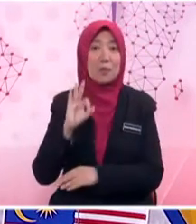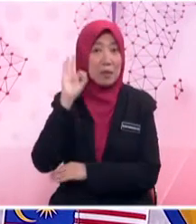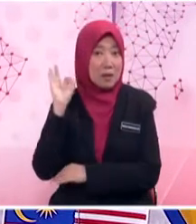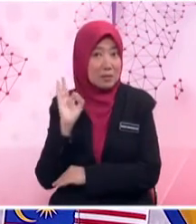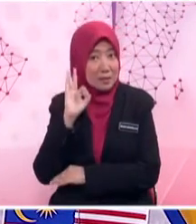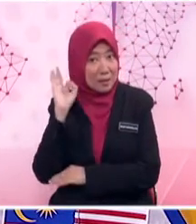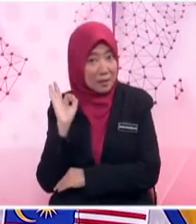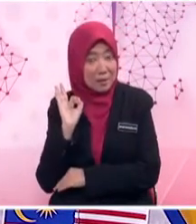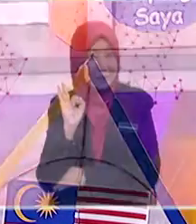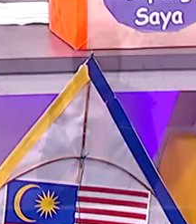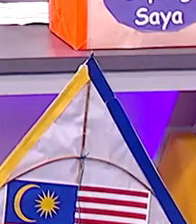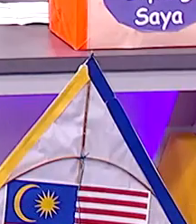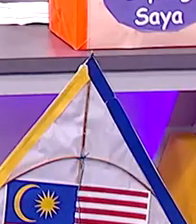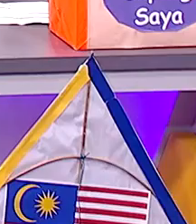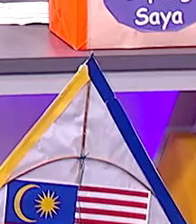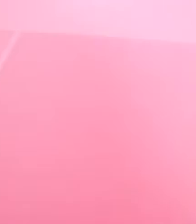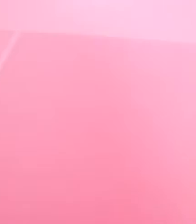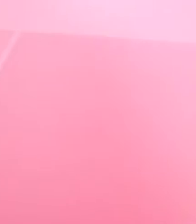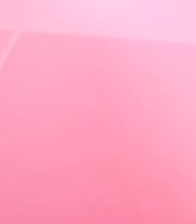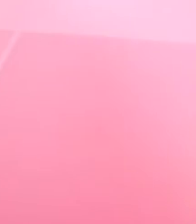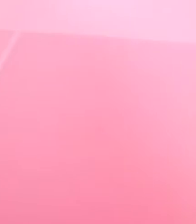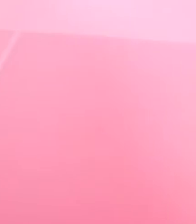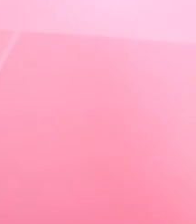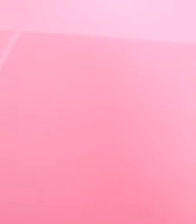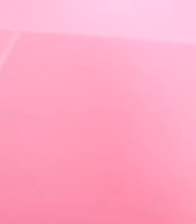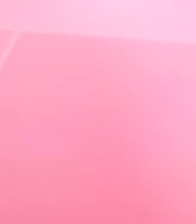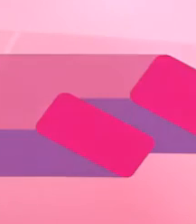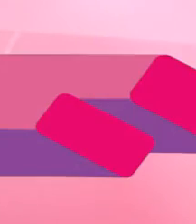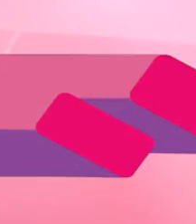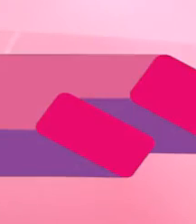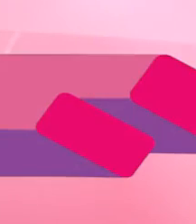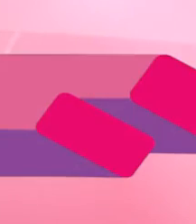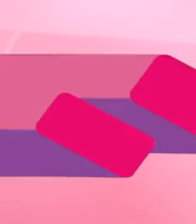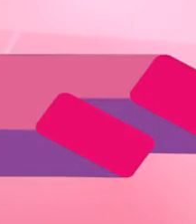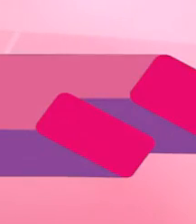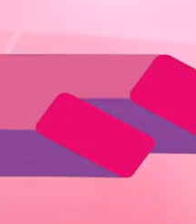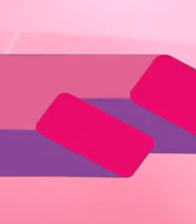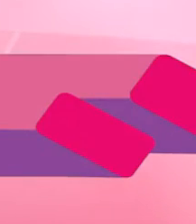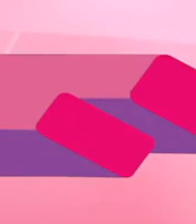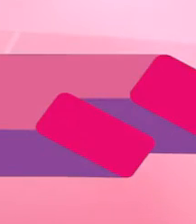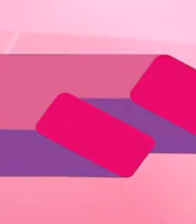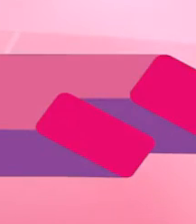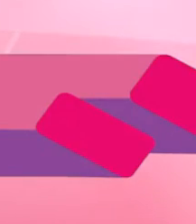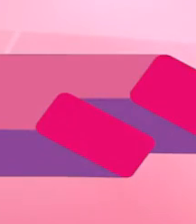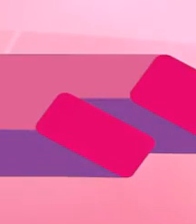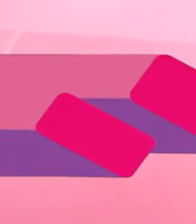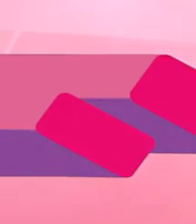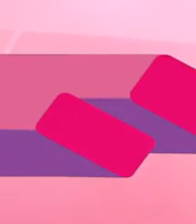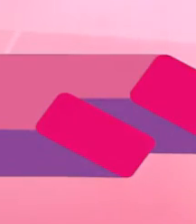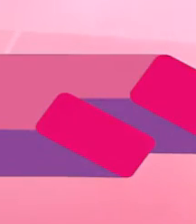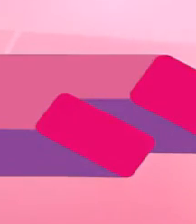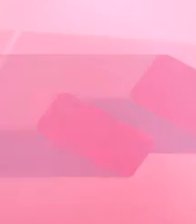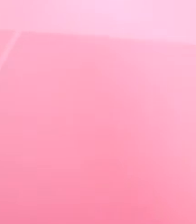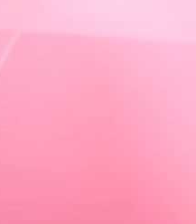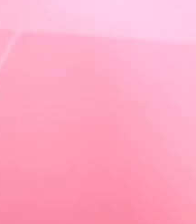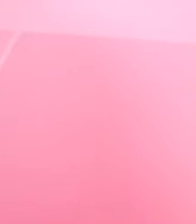Abdul Rahim selaku juru bahasa kita bagi slot pendidikan khas ini. Jadi murid-murid tak perlu risau dan boleh terus